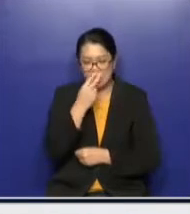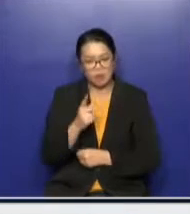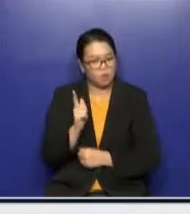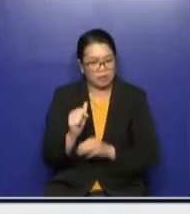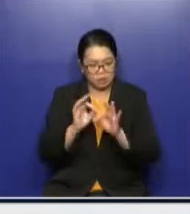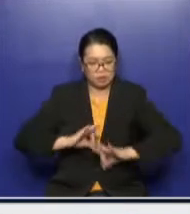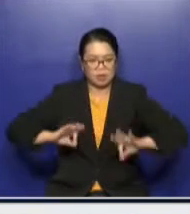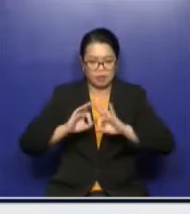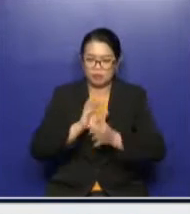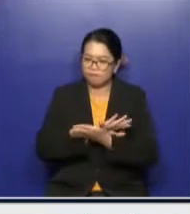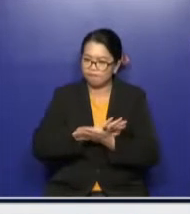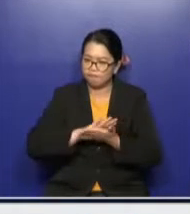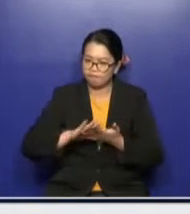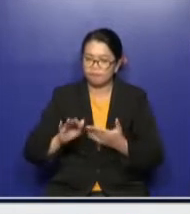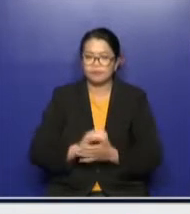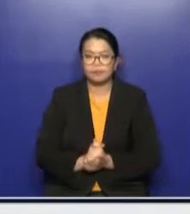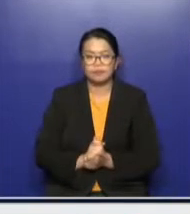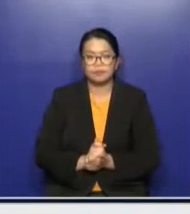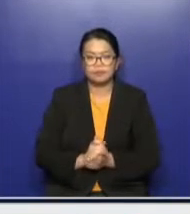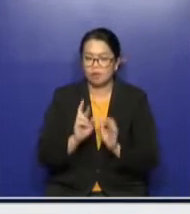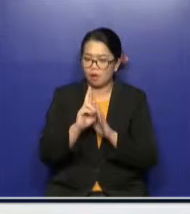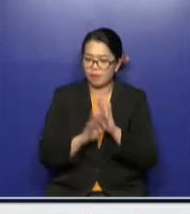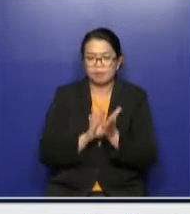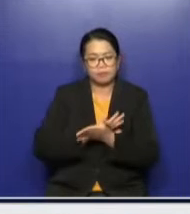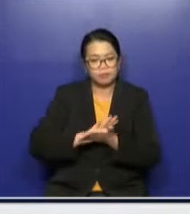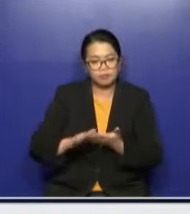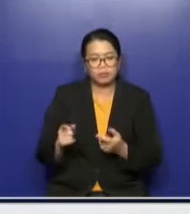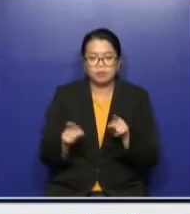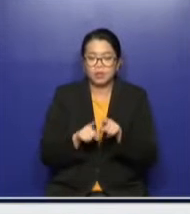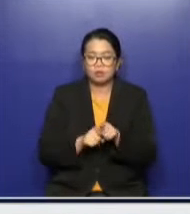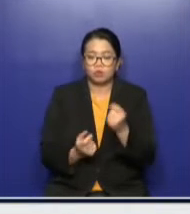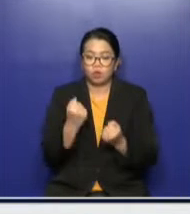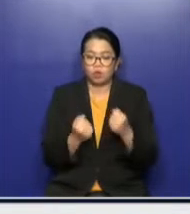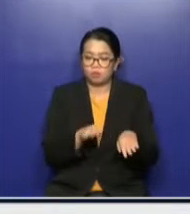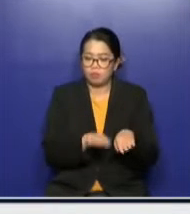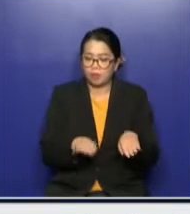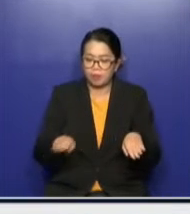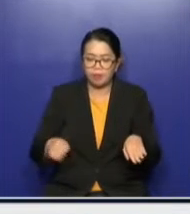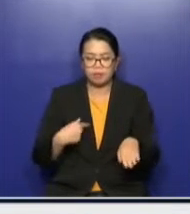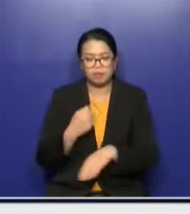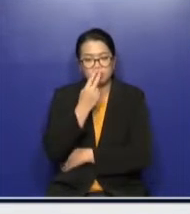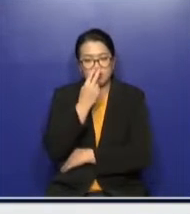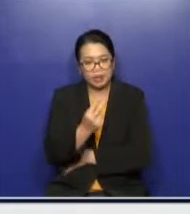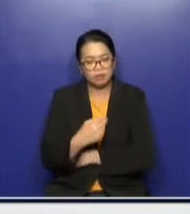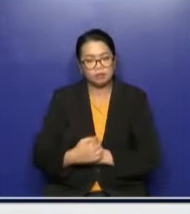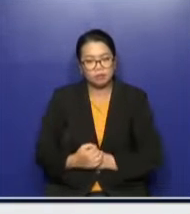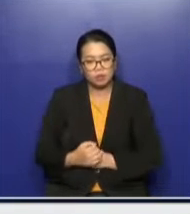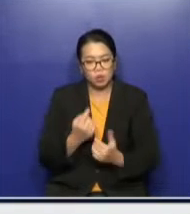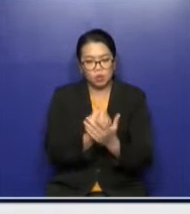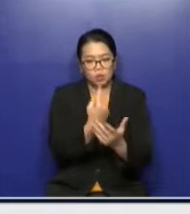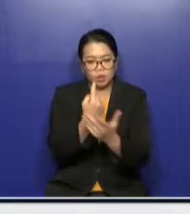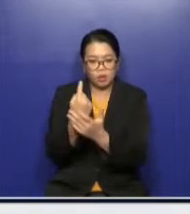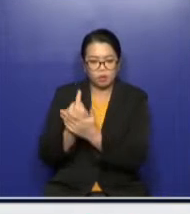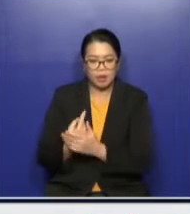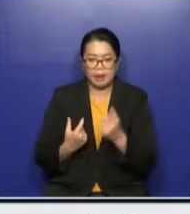ว่าเราต้องมีความเป็นระเบียบอย่างเช่นการจอดรถเนี่ยดิฉันเห็นว่าผู้แทนแต่ละคนเนี่ย